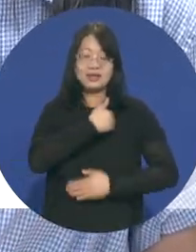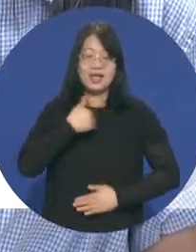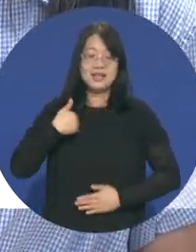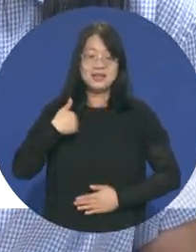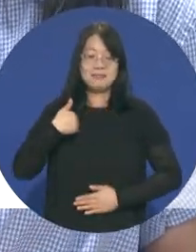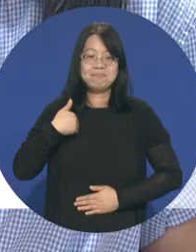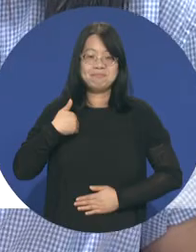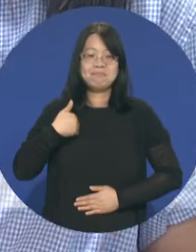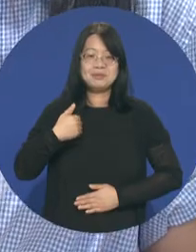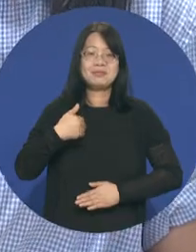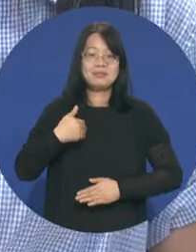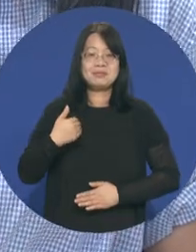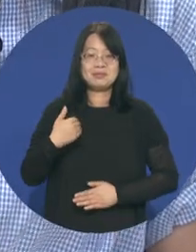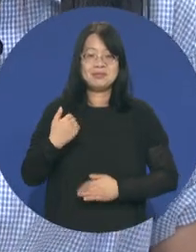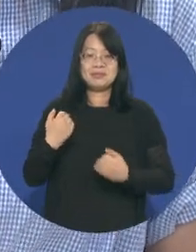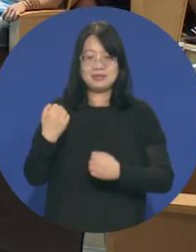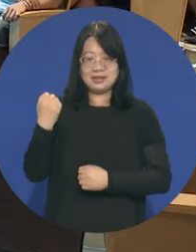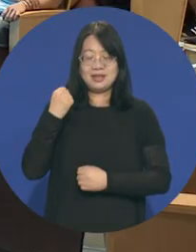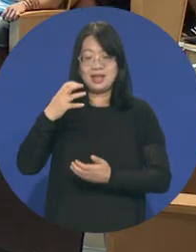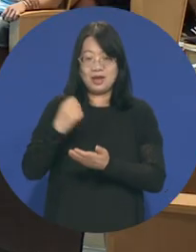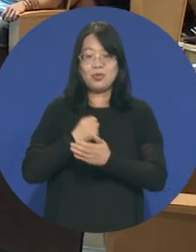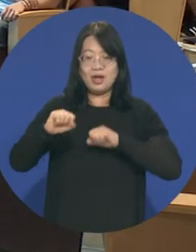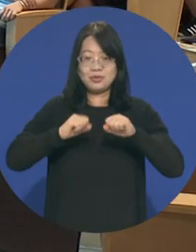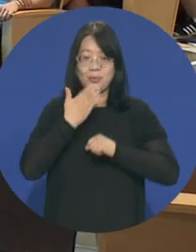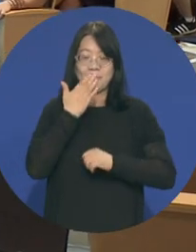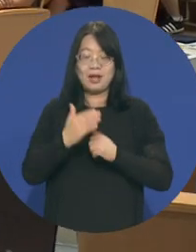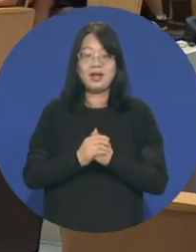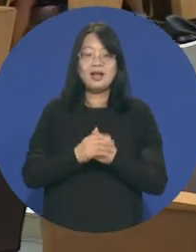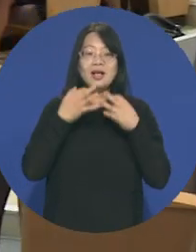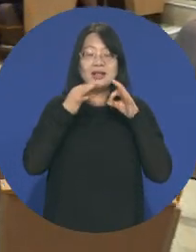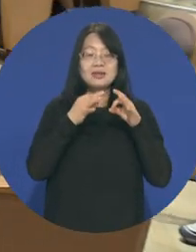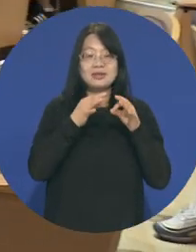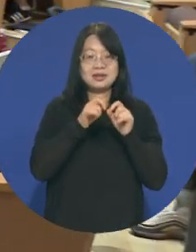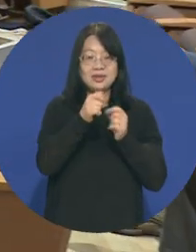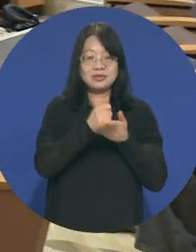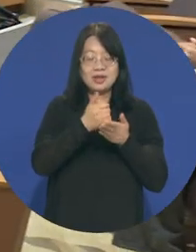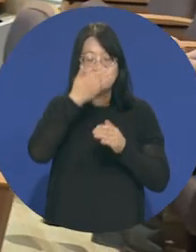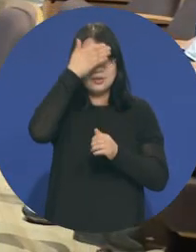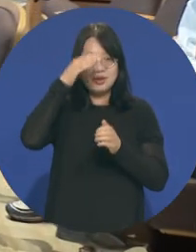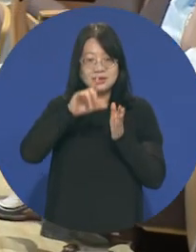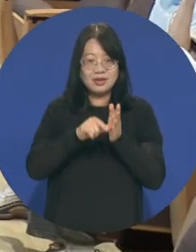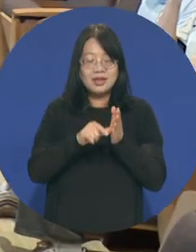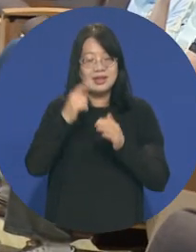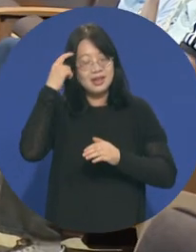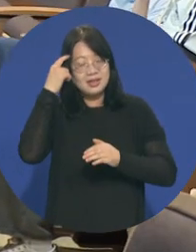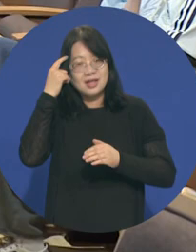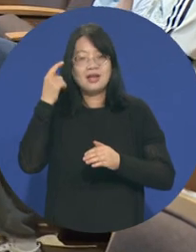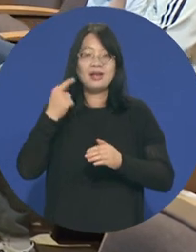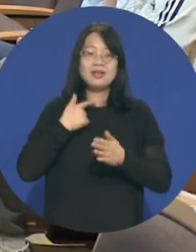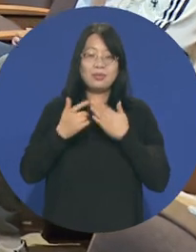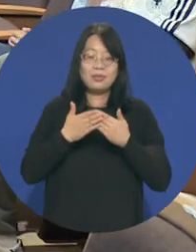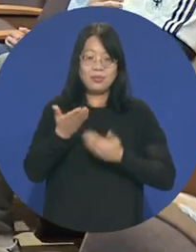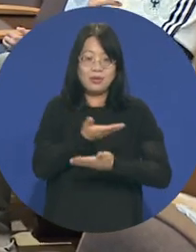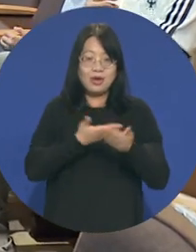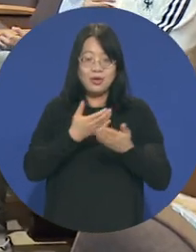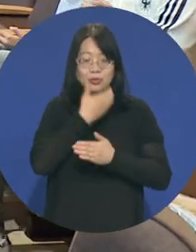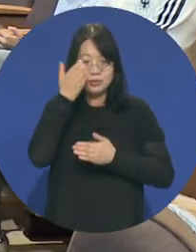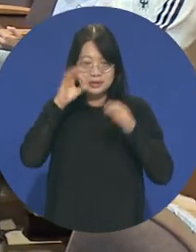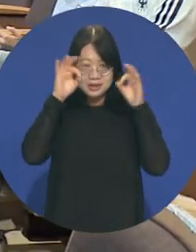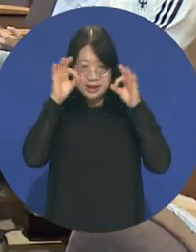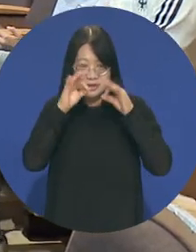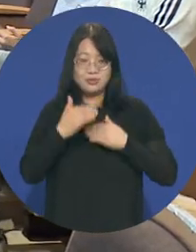가지고 활동할 수 있게 된 것 같아요. 김동연 지사도 청년 시절의 생각과 경험을 공유하며 꿈 찾는